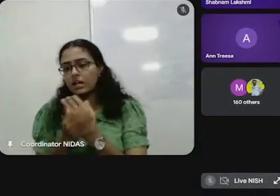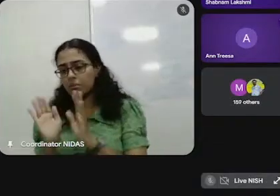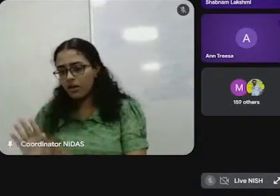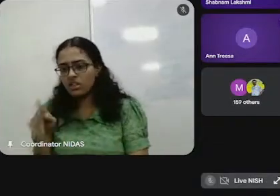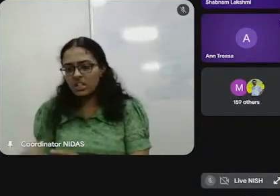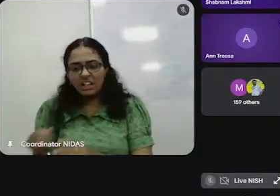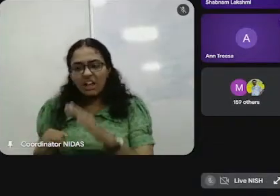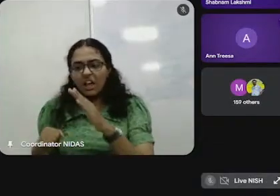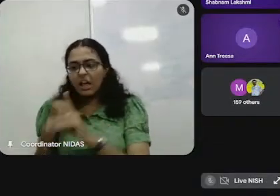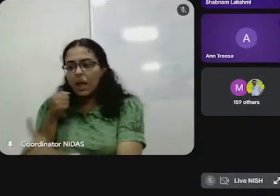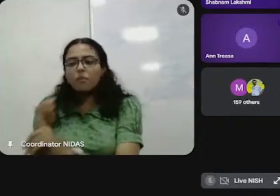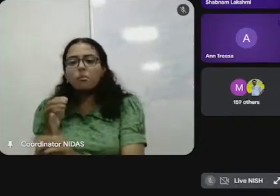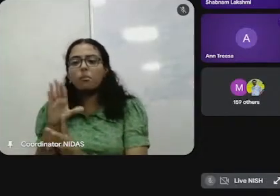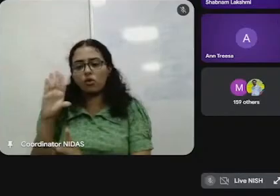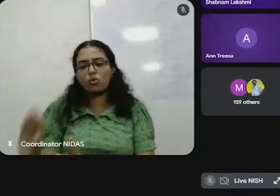ഇത്രത്തോളം ഇഫക്റ്റീവ് ആയിരിക്കില്ല.